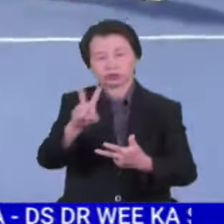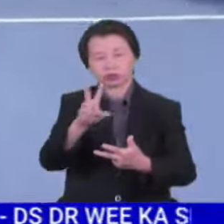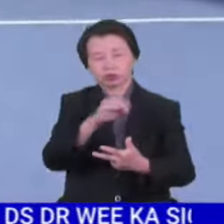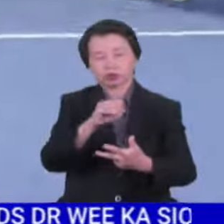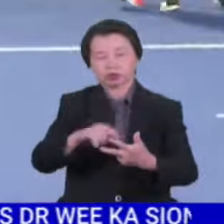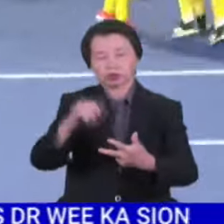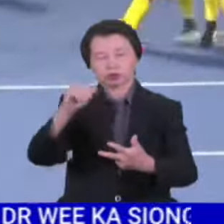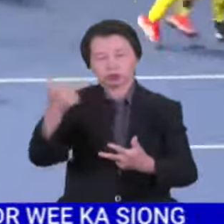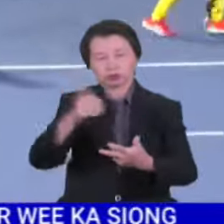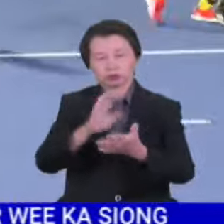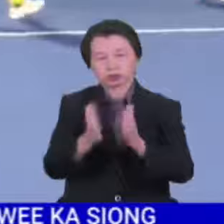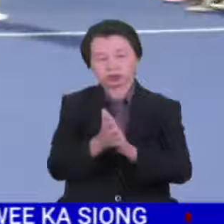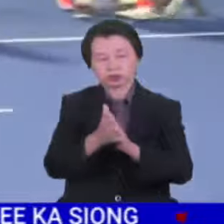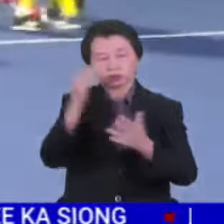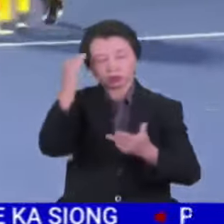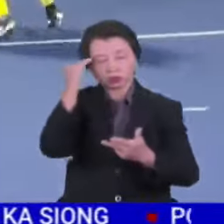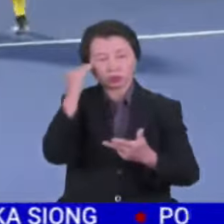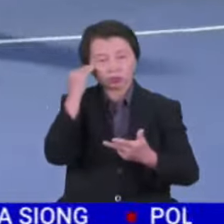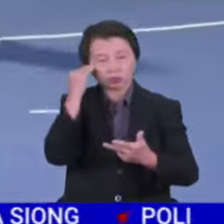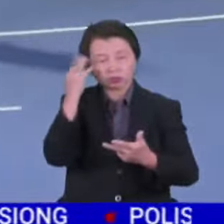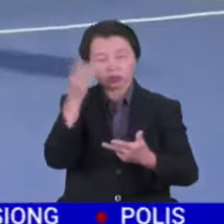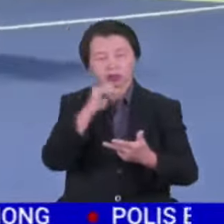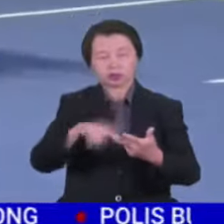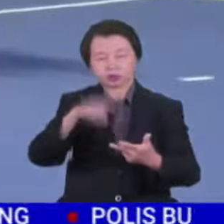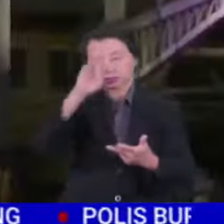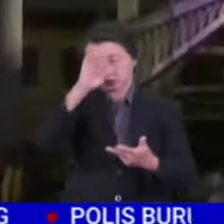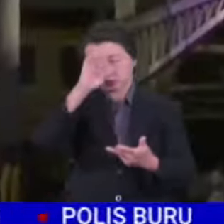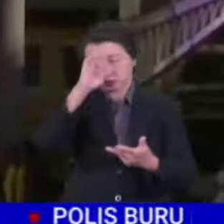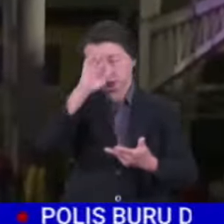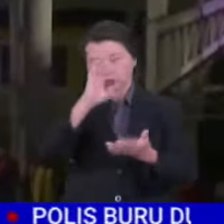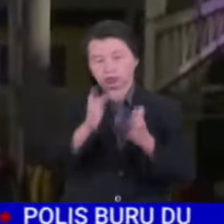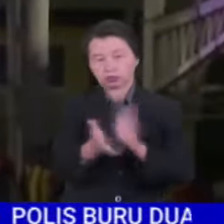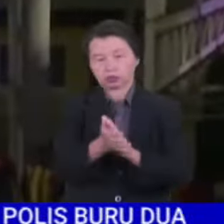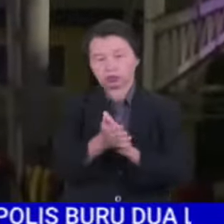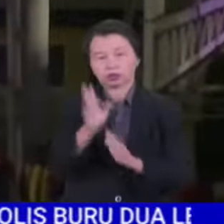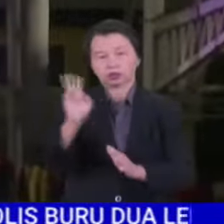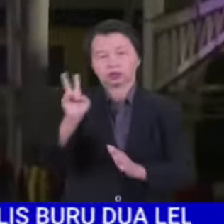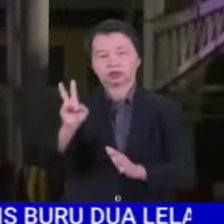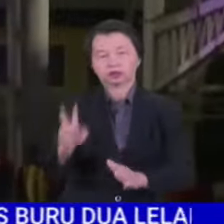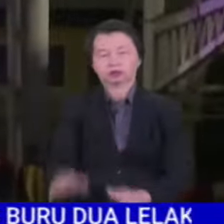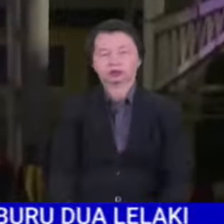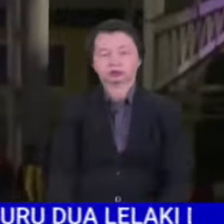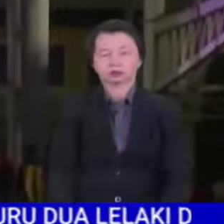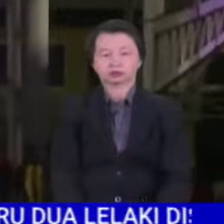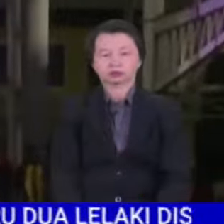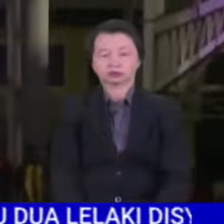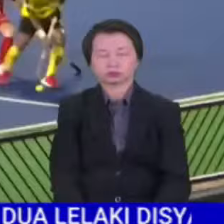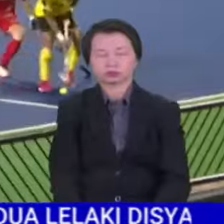manakala juara menjadi milik Korea Selatan dan India menjadi naib juara.